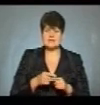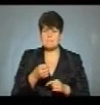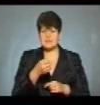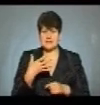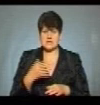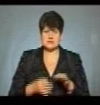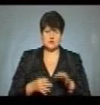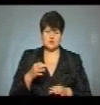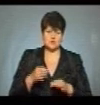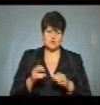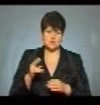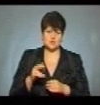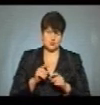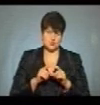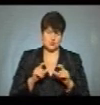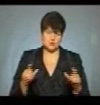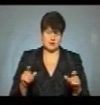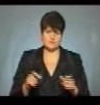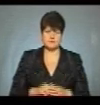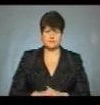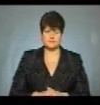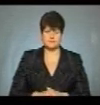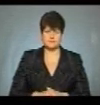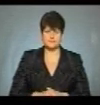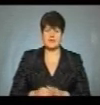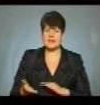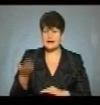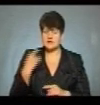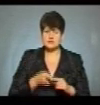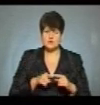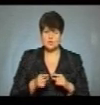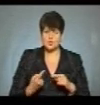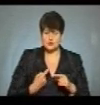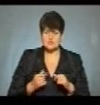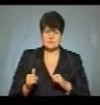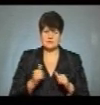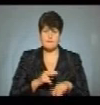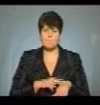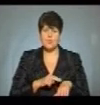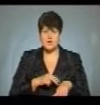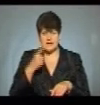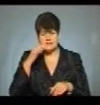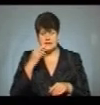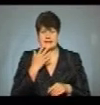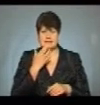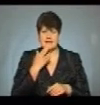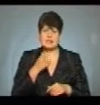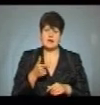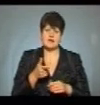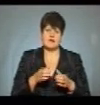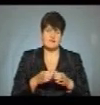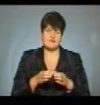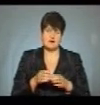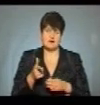повідомила речниця Тернопільського апеляційного суду Жанна Попович. Раніше цю охорону забезпечувала поліція і Нацгвардія, розповів начальник